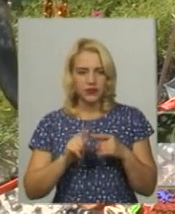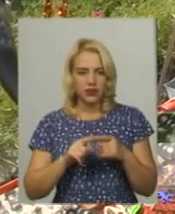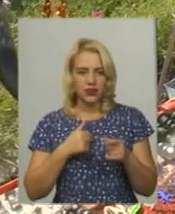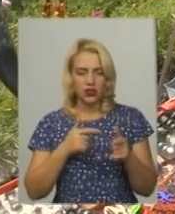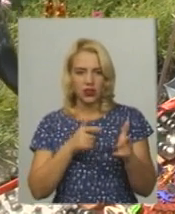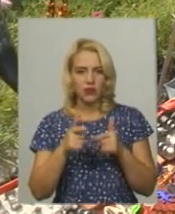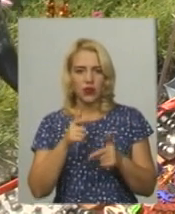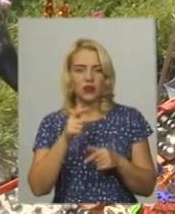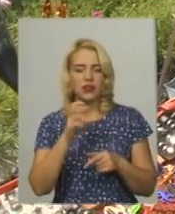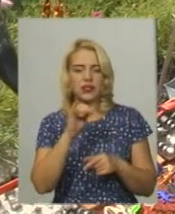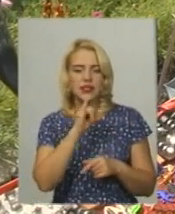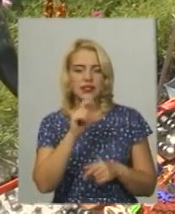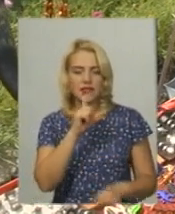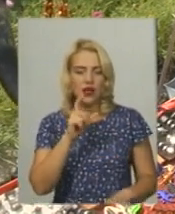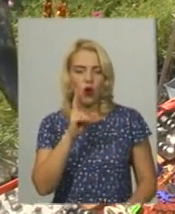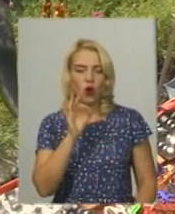кори з берези, щоб